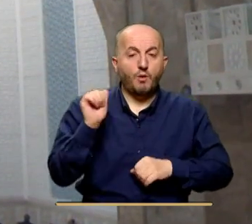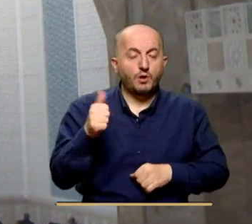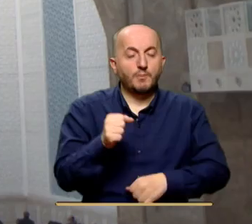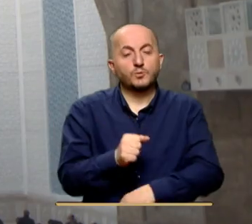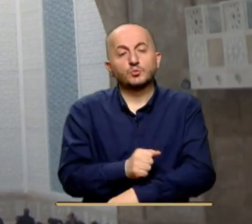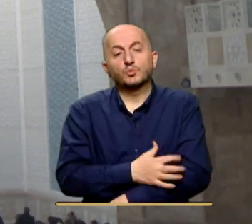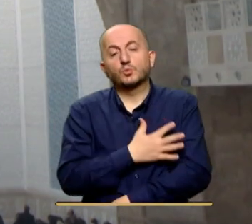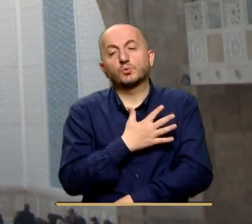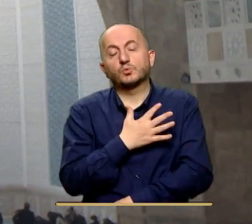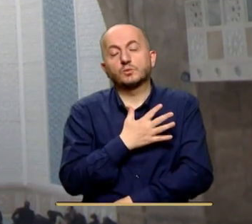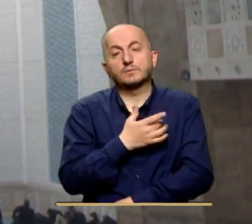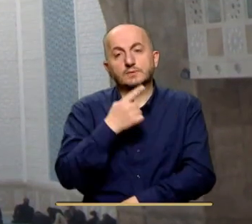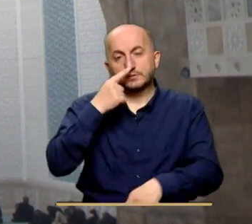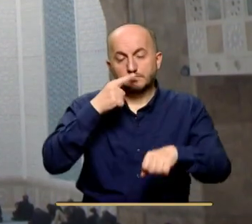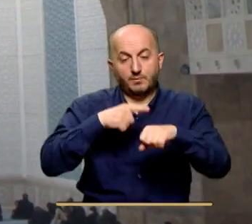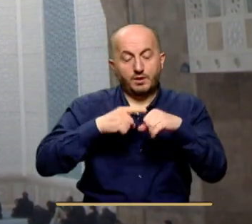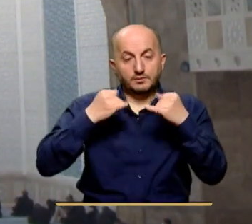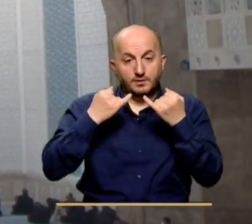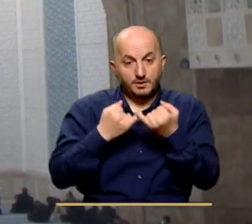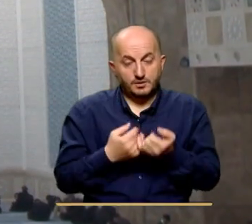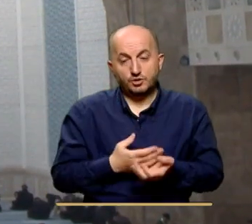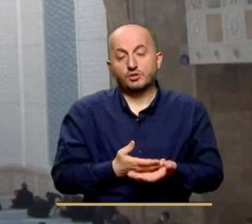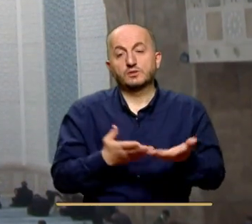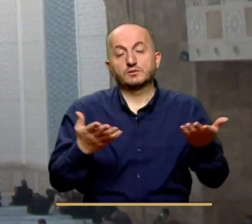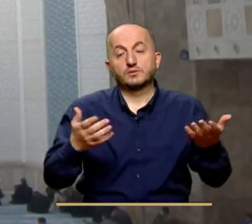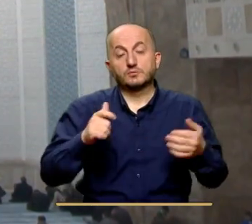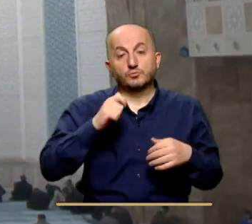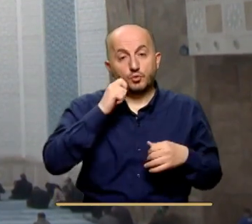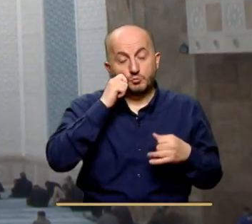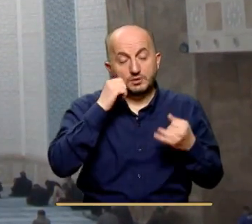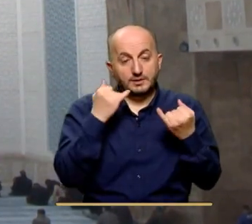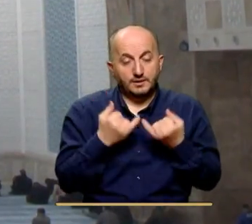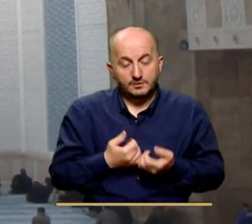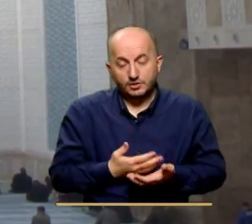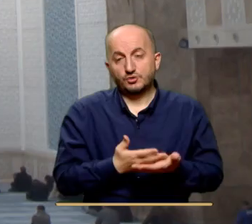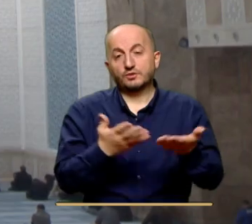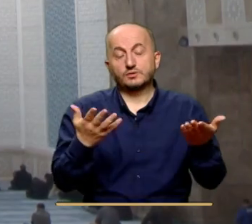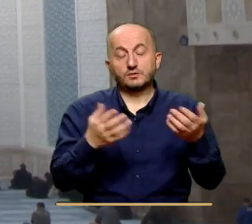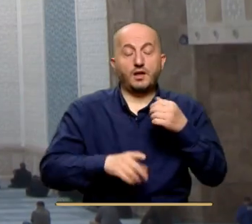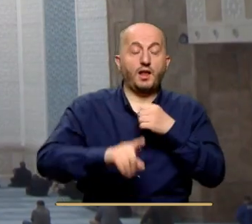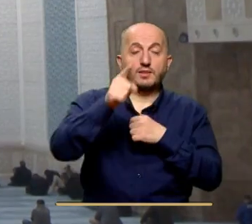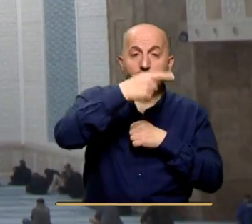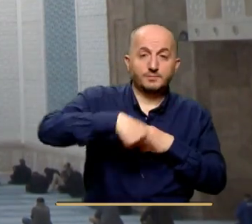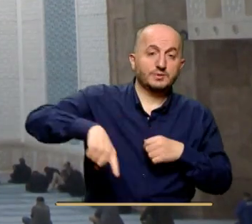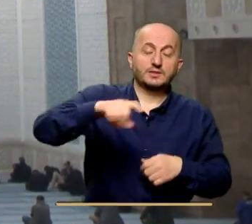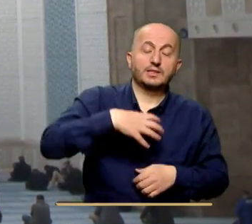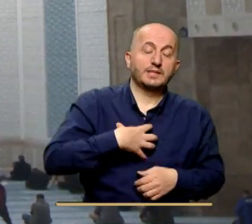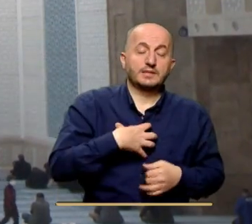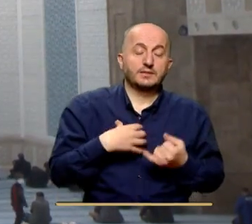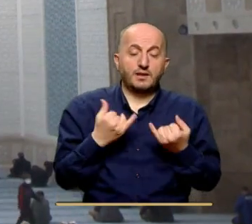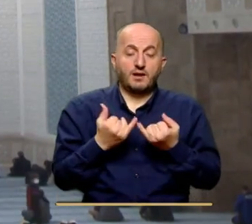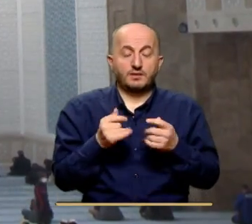duygu iman kardeşliğidir. Mümin kardeşliğidir. Allah bizi dinde kardeş